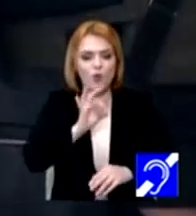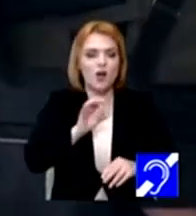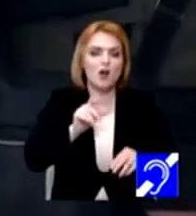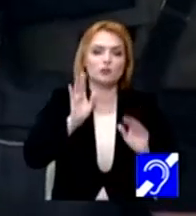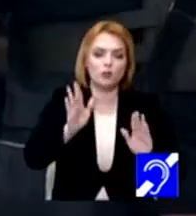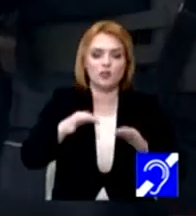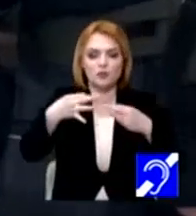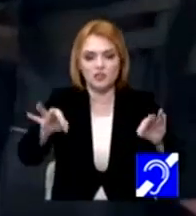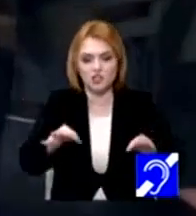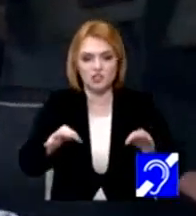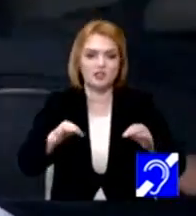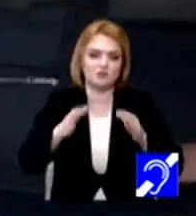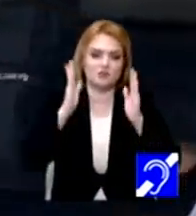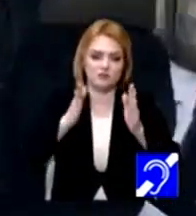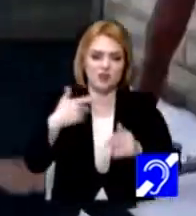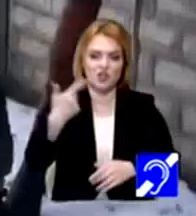aceste acorduri.